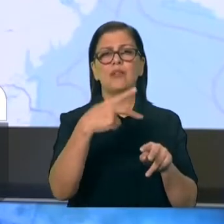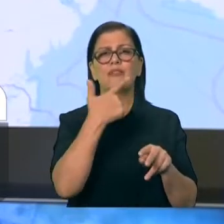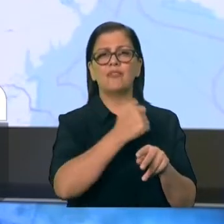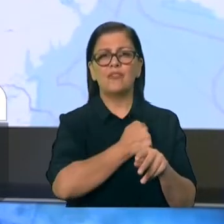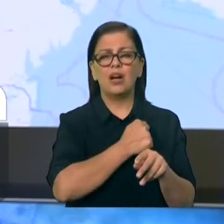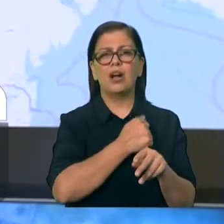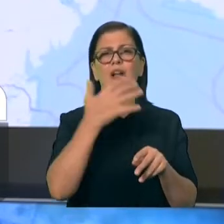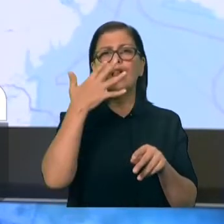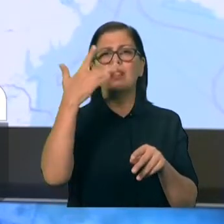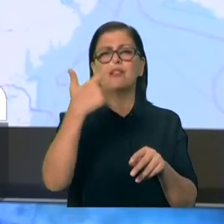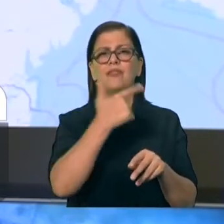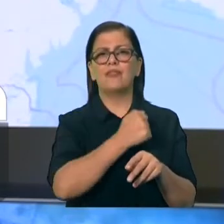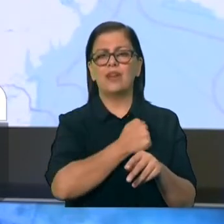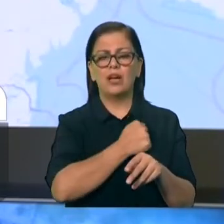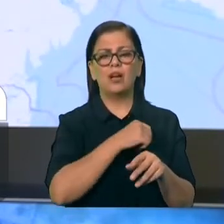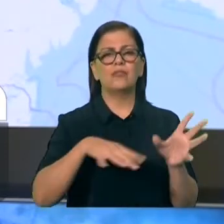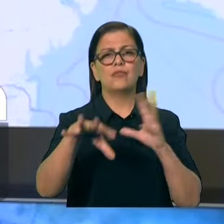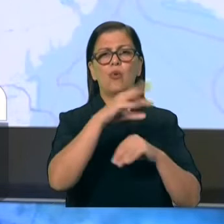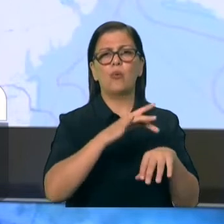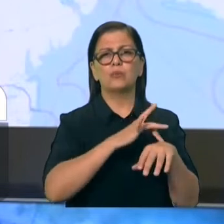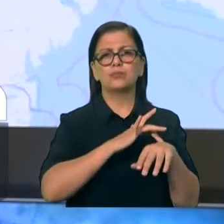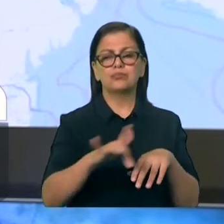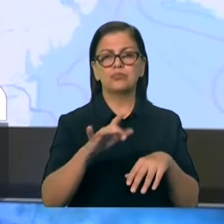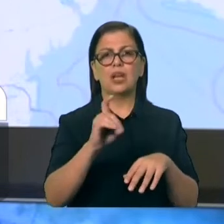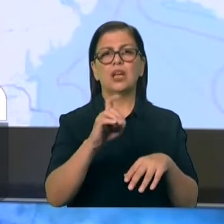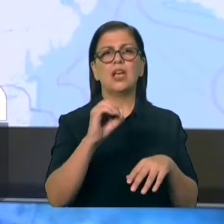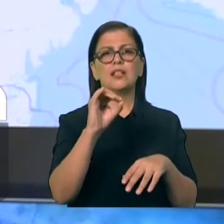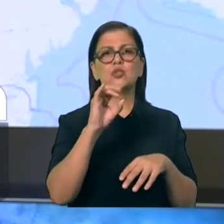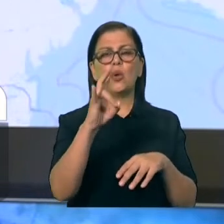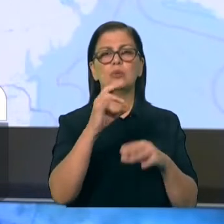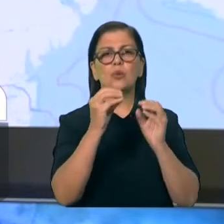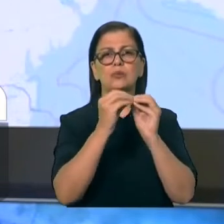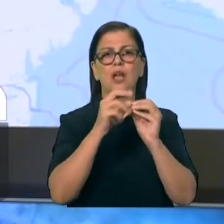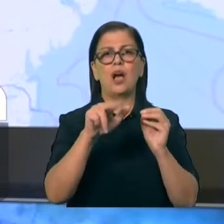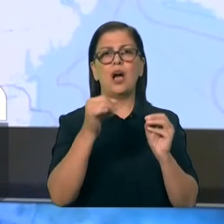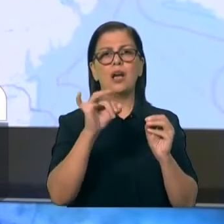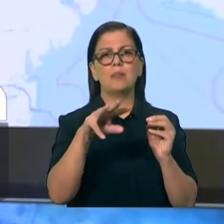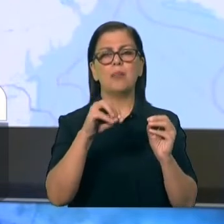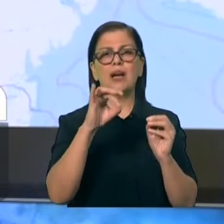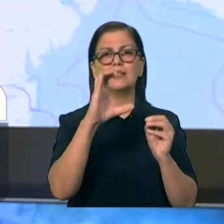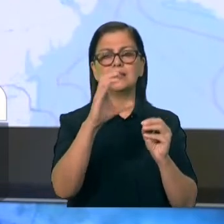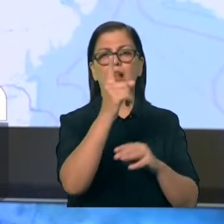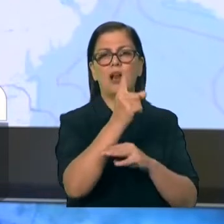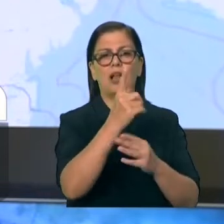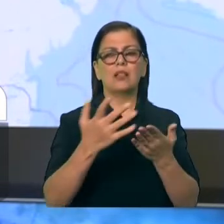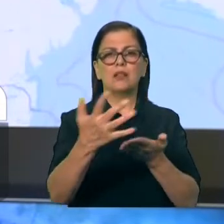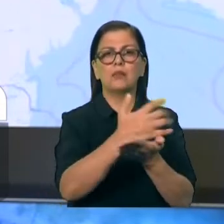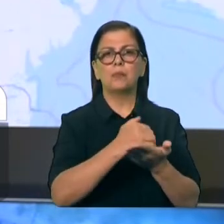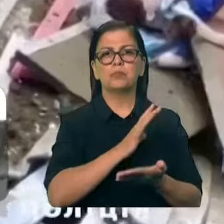və texniki heyət zərərsizləşdirilib. Bundan başqa Xerson vilayətində 10 HIMARS və Vilxa raketləri ələ keçirilib.